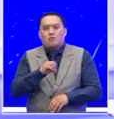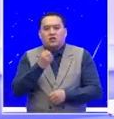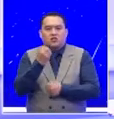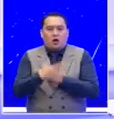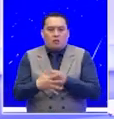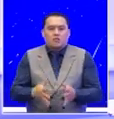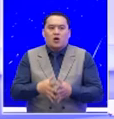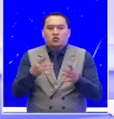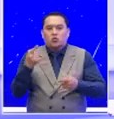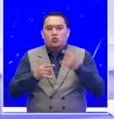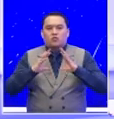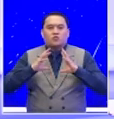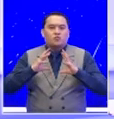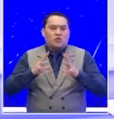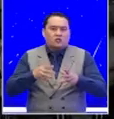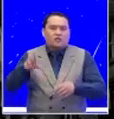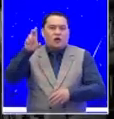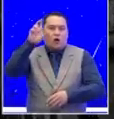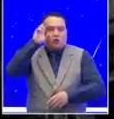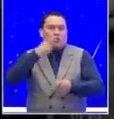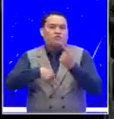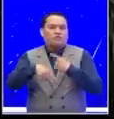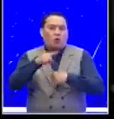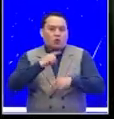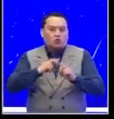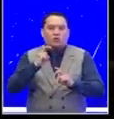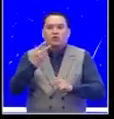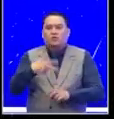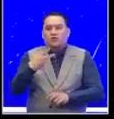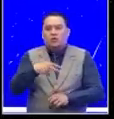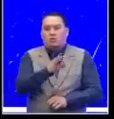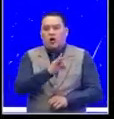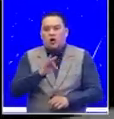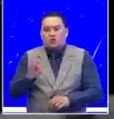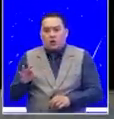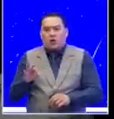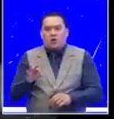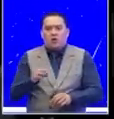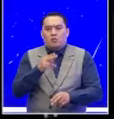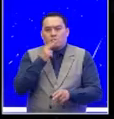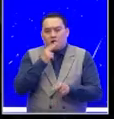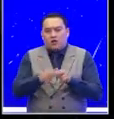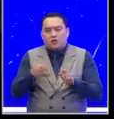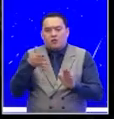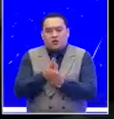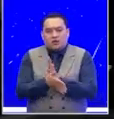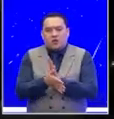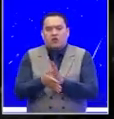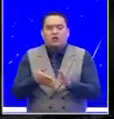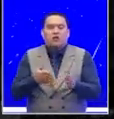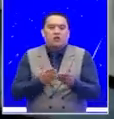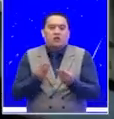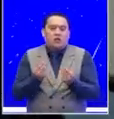больших экранах по всему миру. Государство возвращает кинопроизводителям до 30% потерянных денег, да и услуги